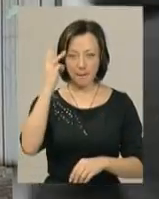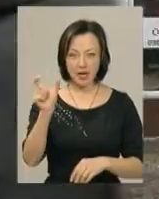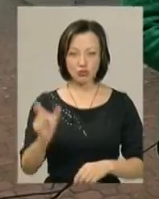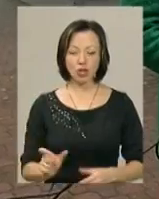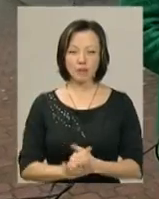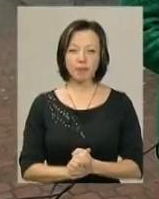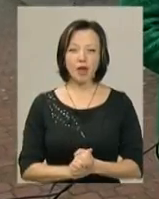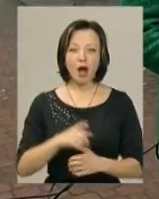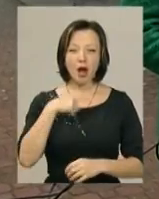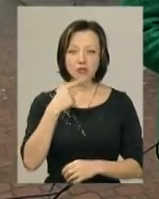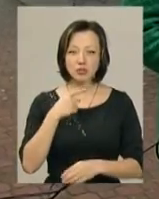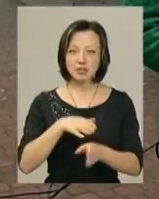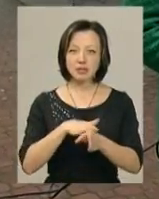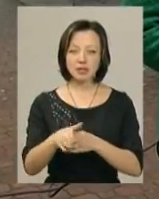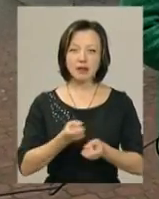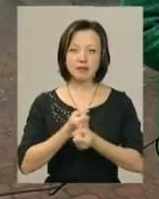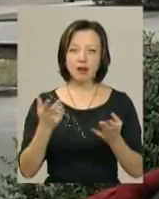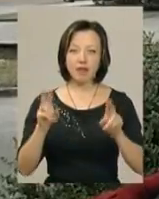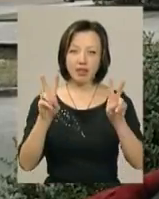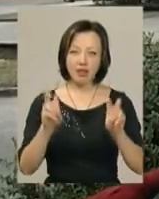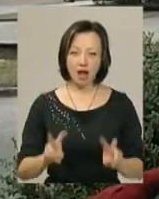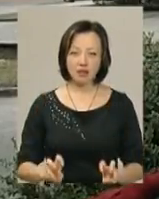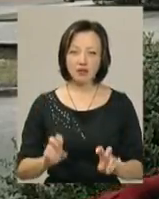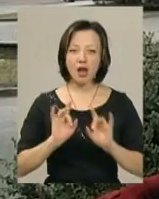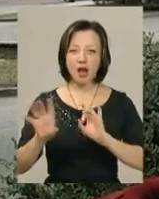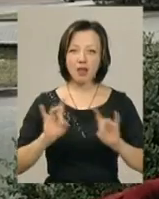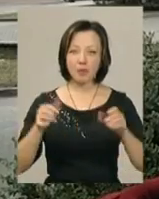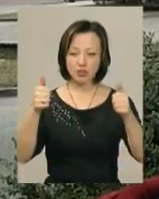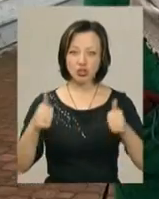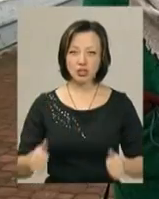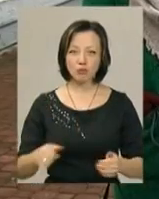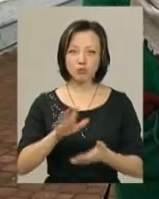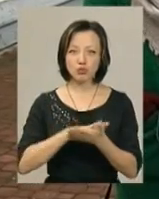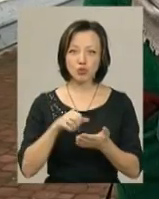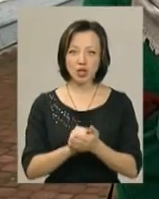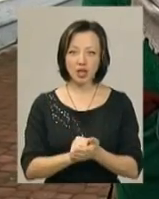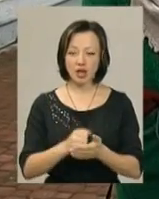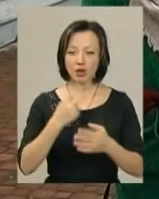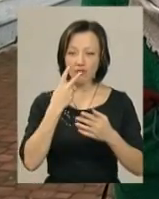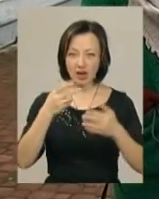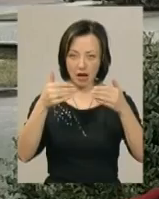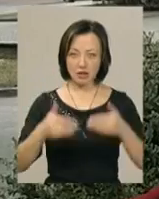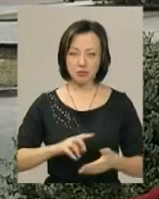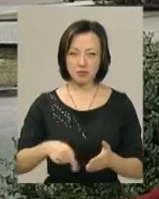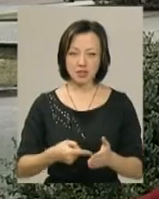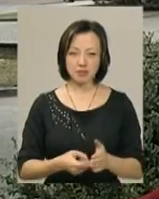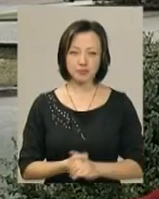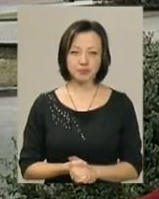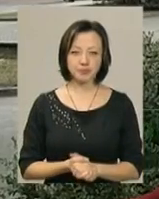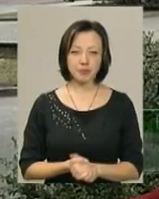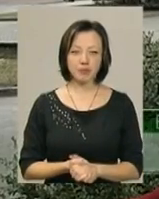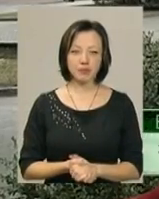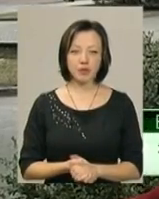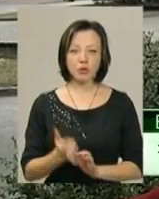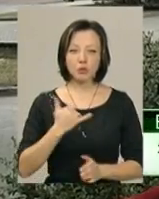Владислав. Хлопець каже, засилля яскравих назв та рекламних щитів псує зовнішній вигляд міста, до того ж відволікає увагу. У нас є